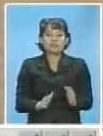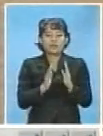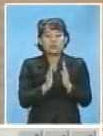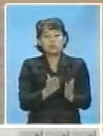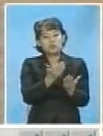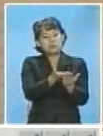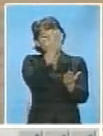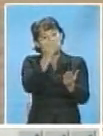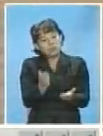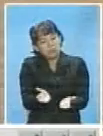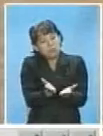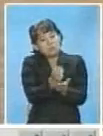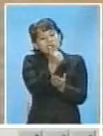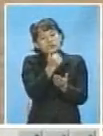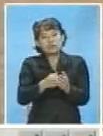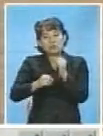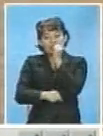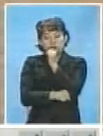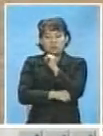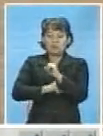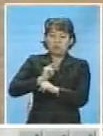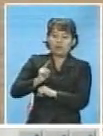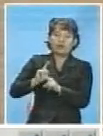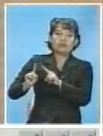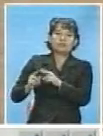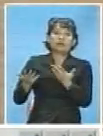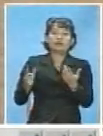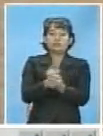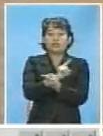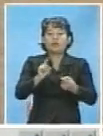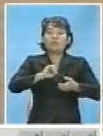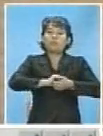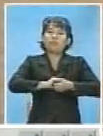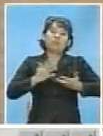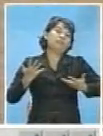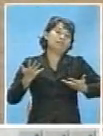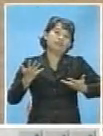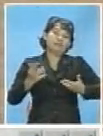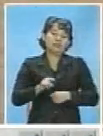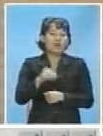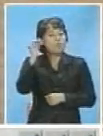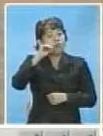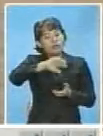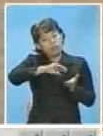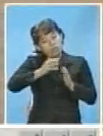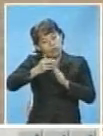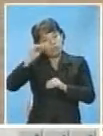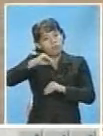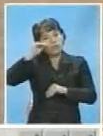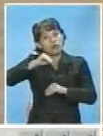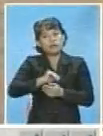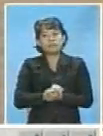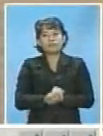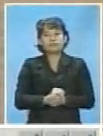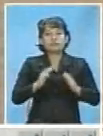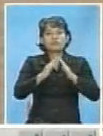ทับถมคนดีสังคมนั้นไม่มีวันสามัคคีและจะล้มเหลวในภาวะวิกฤตทุกครั้งไปการซ่อมสร้างบ้านเรือ